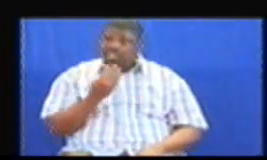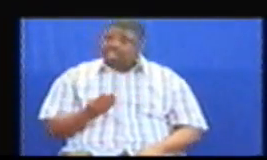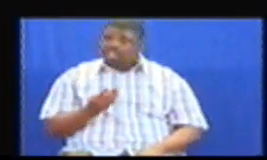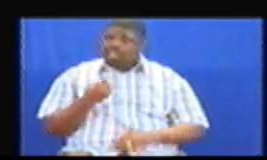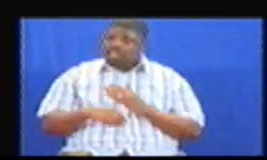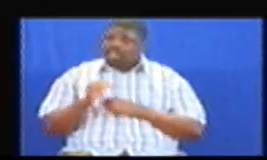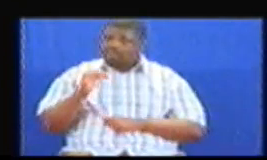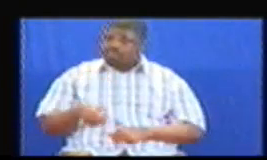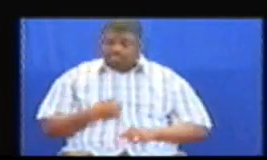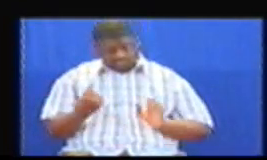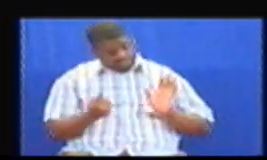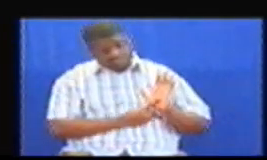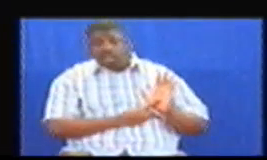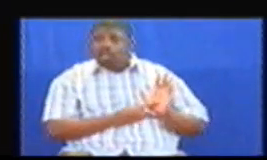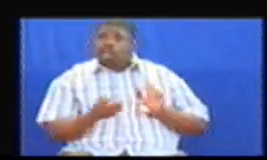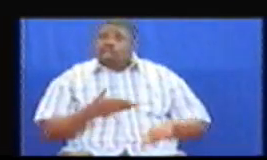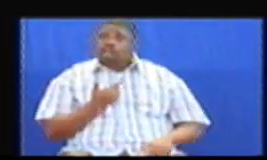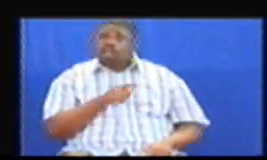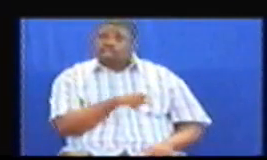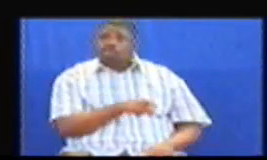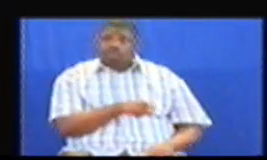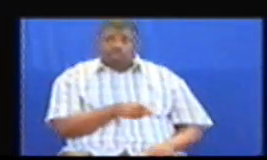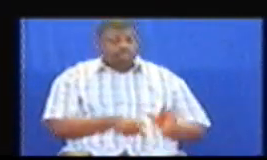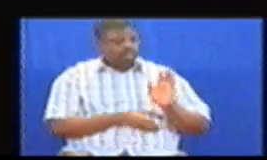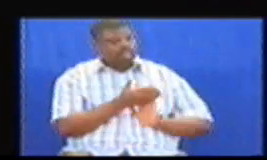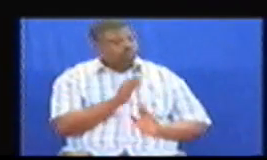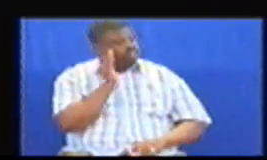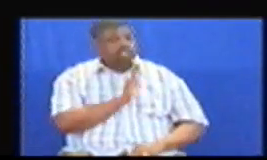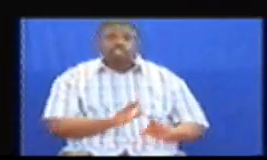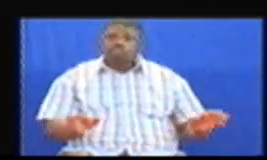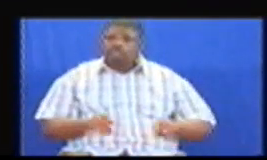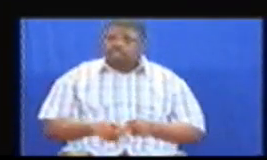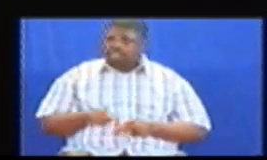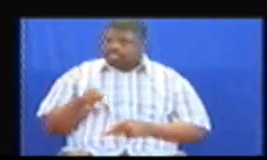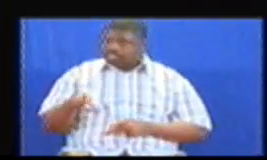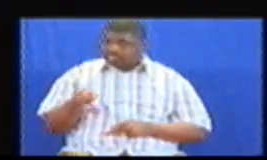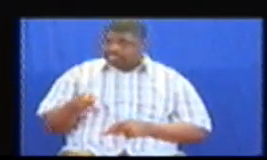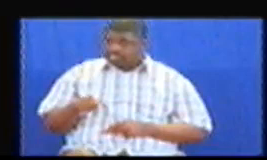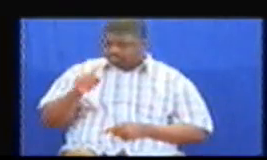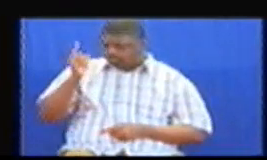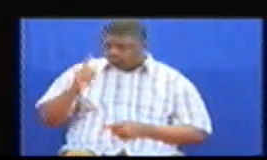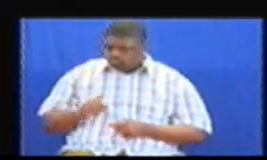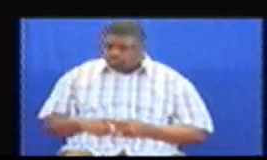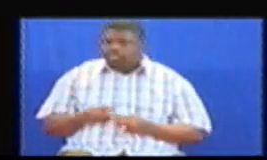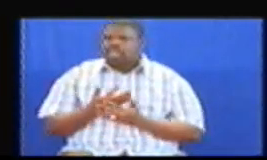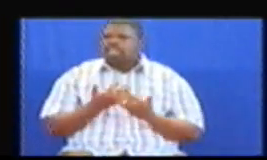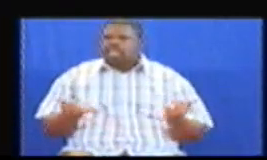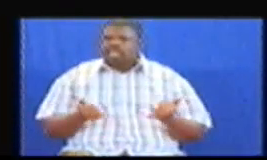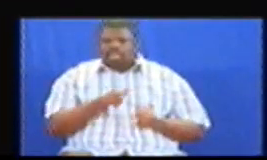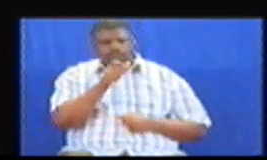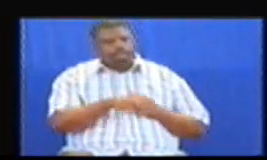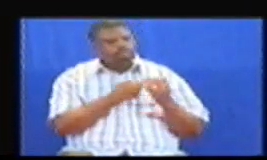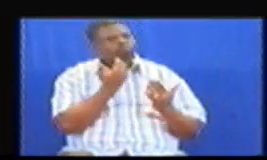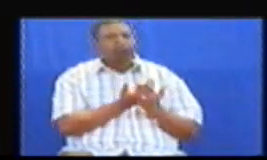miezi sita inatakiwa shauri lianze kusikilizwa. Hiyo itatufanya tupunguze idadi ya mahabusu kuwa wengi na